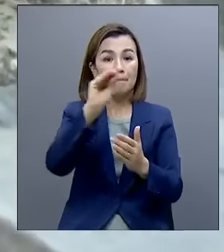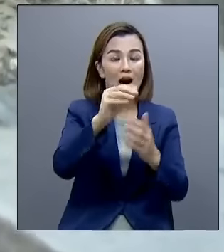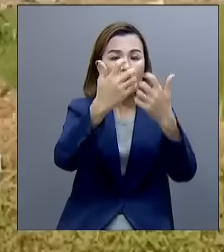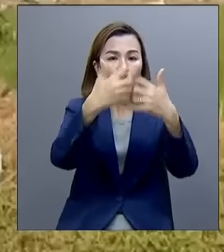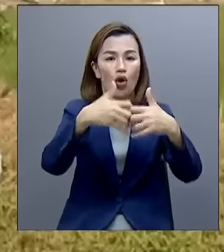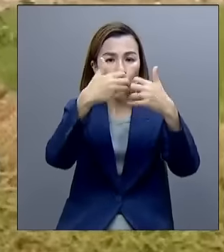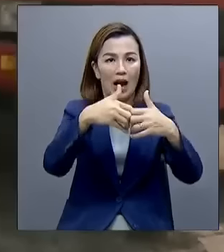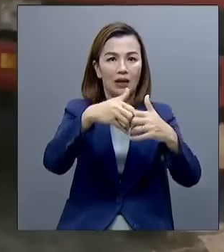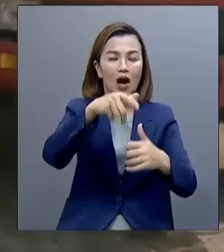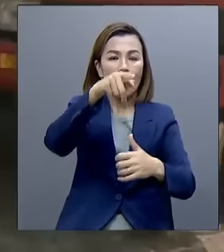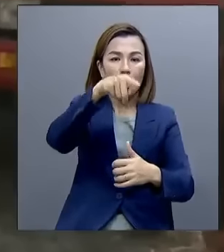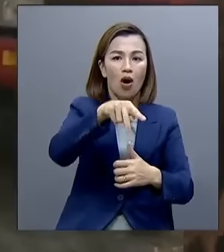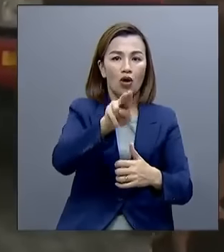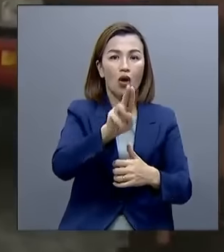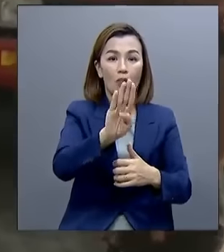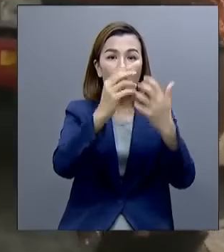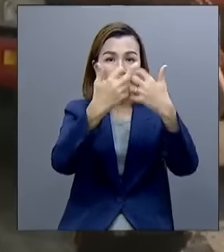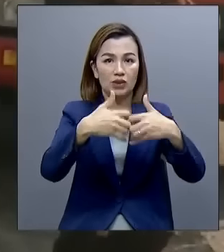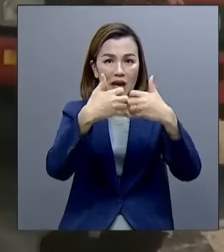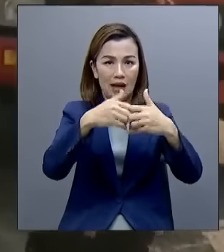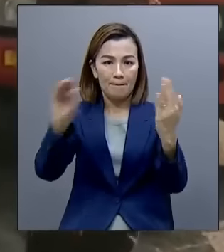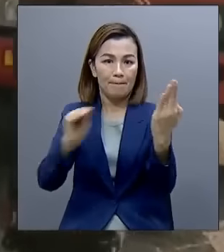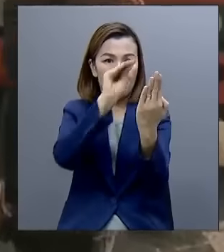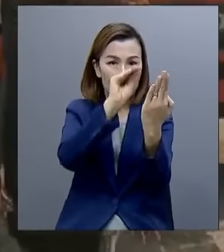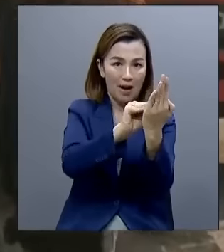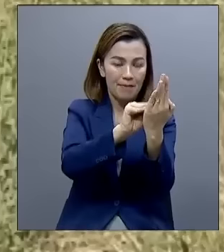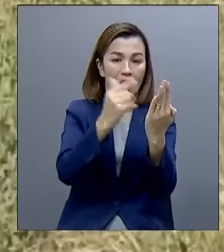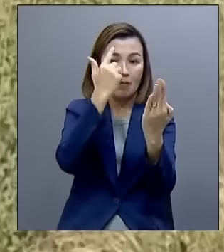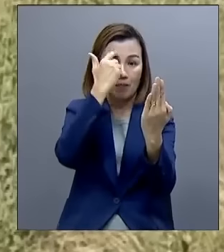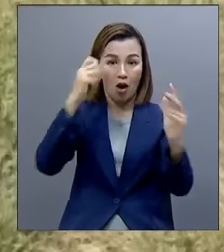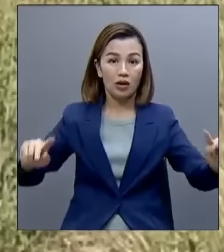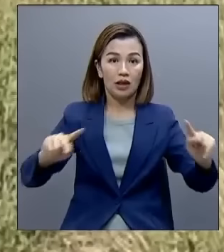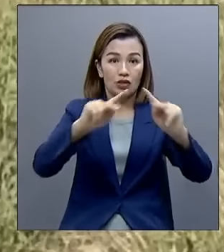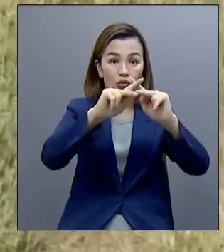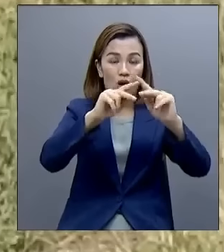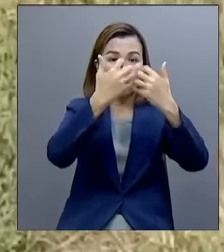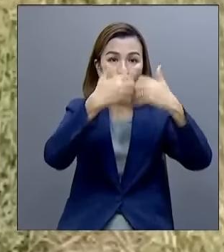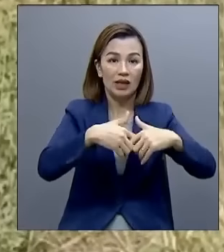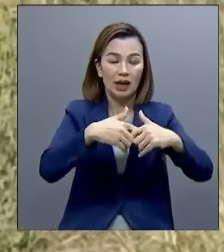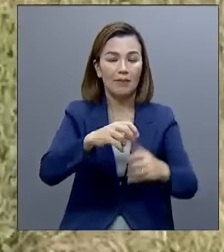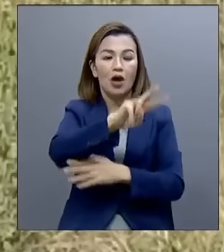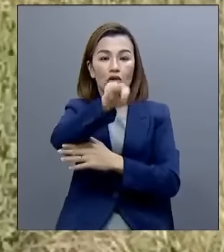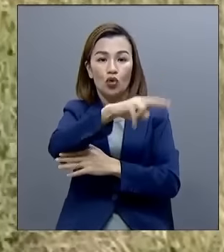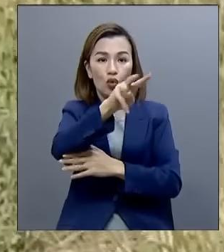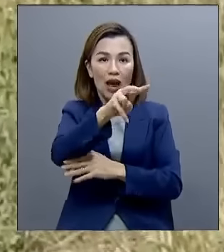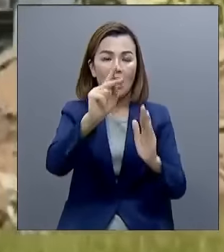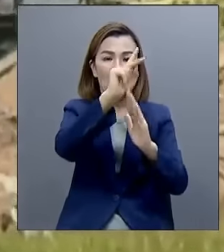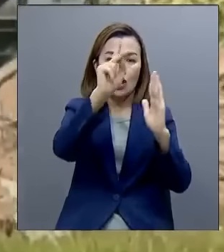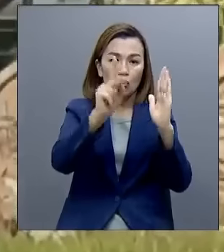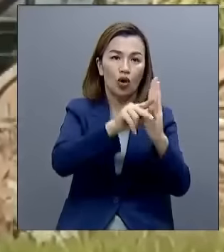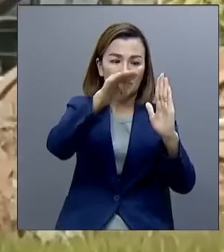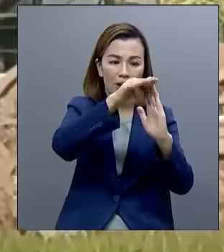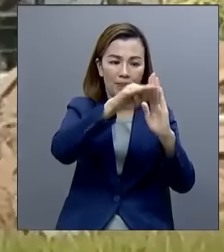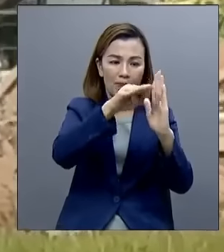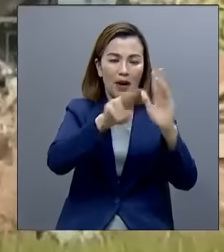ามพ.ร.บ.โรงงานอุตสาหกรรมด้วยเพื่อที่กระทรวงอุตสาหกรรมจะได้เข้าไปมีส่วนในการกำหนดเงื่อนไขการประกอบกิจการ